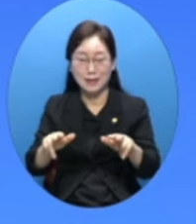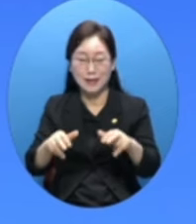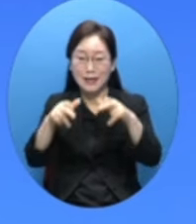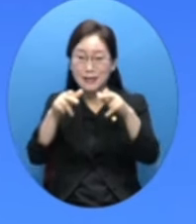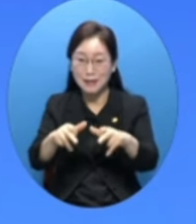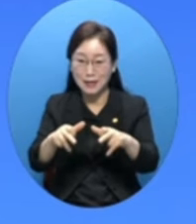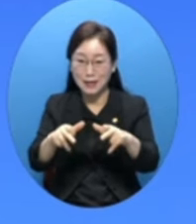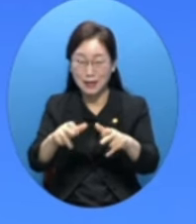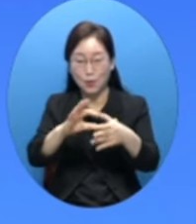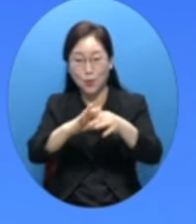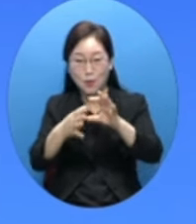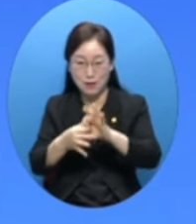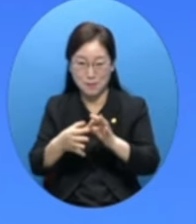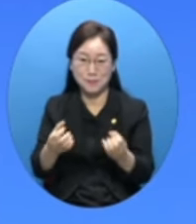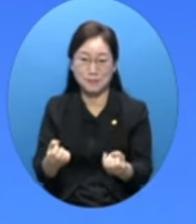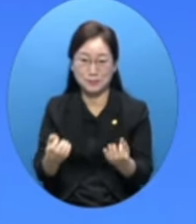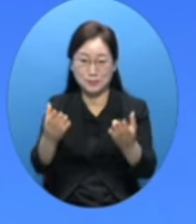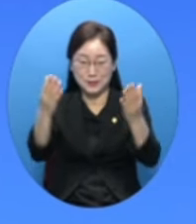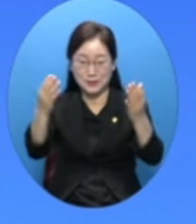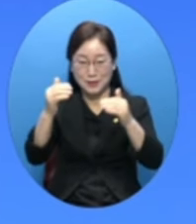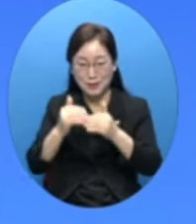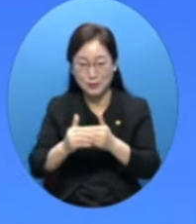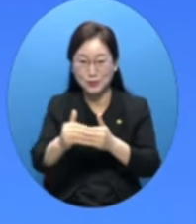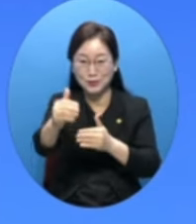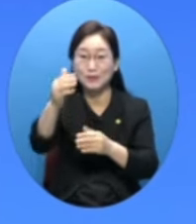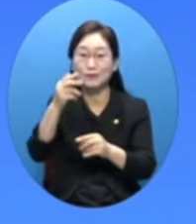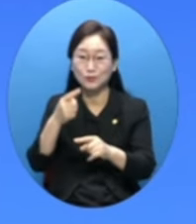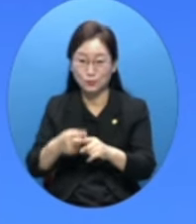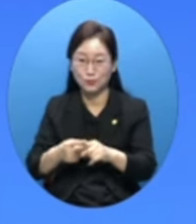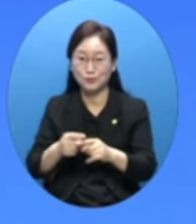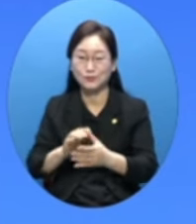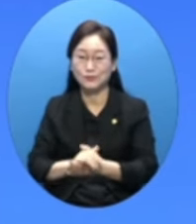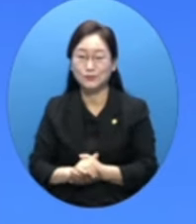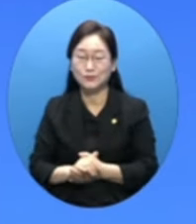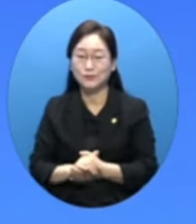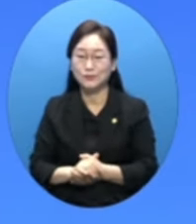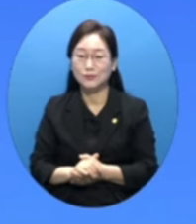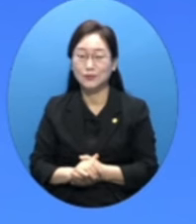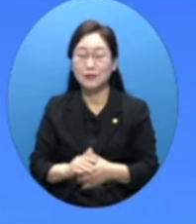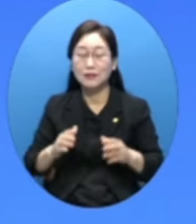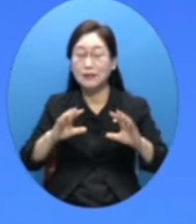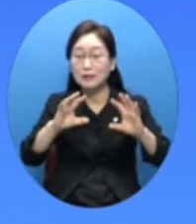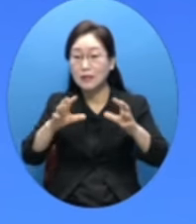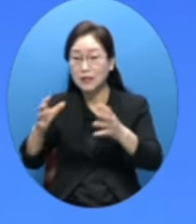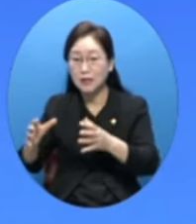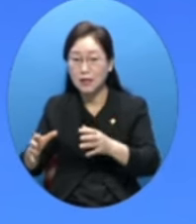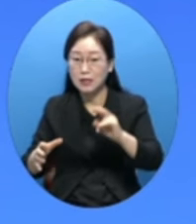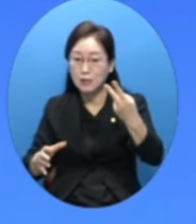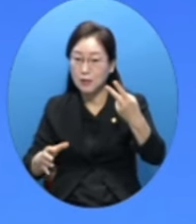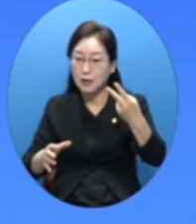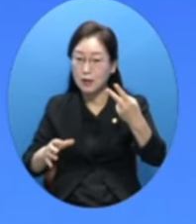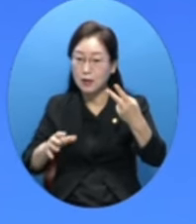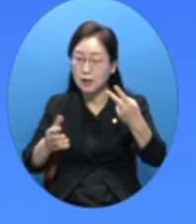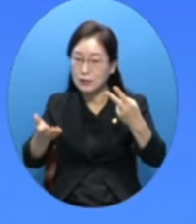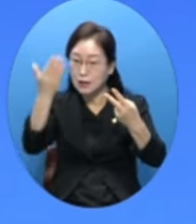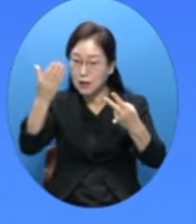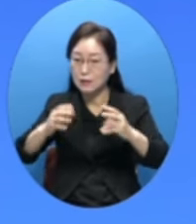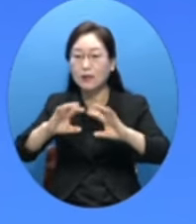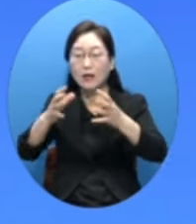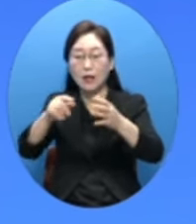올림픽인 패럴림픽이 지금 진행되고 있습니다. 전 세계 200여 나라 가운데 우리